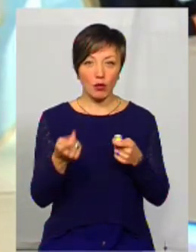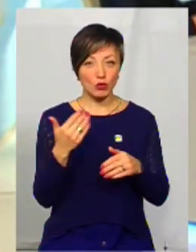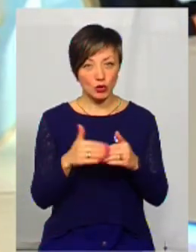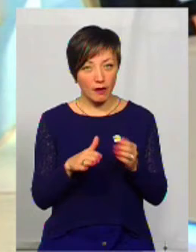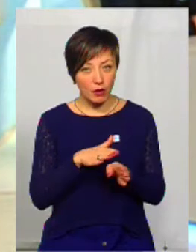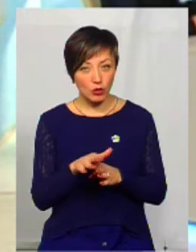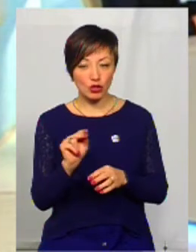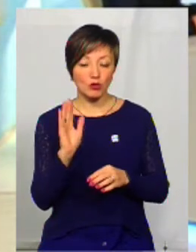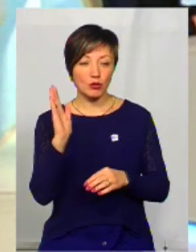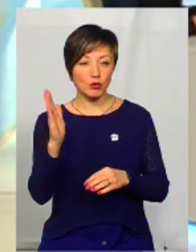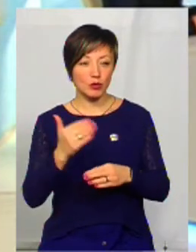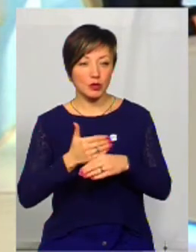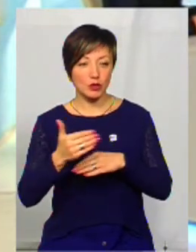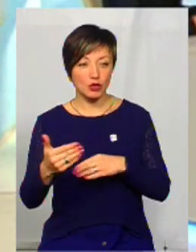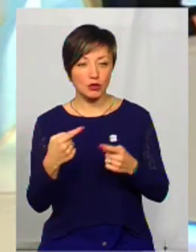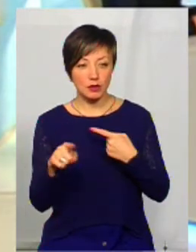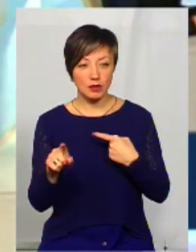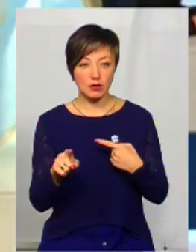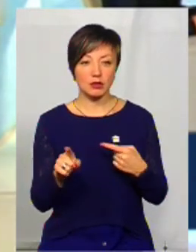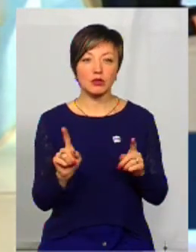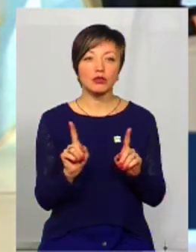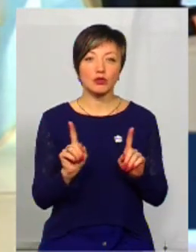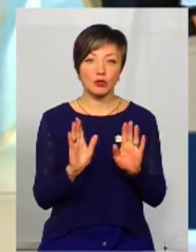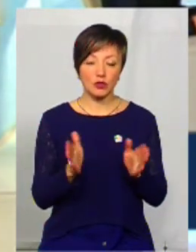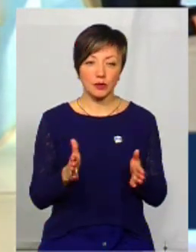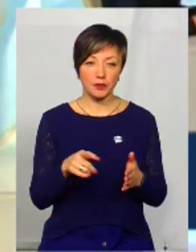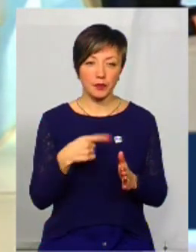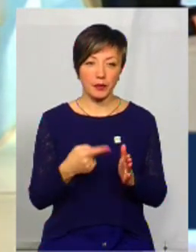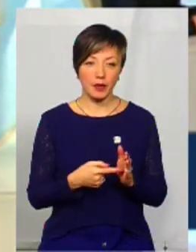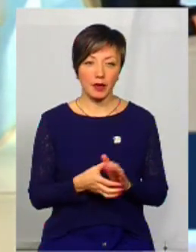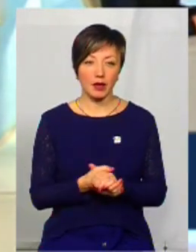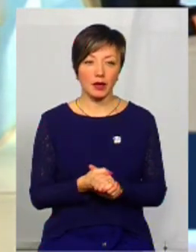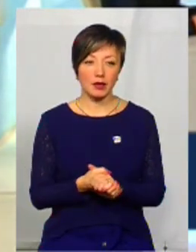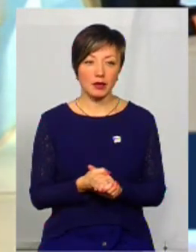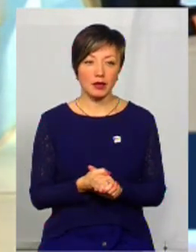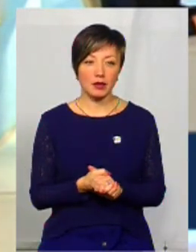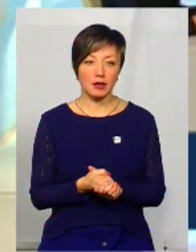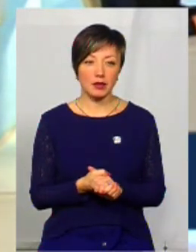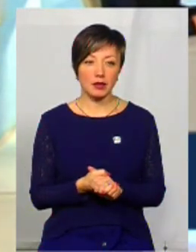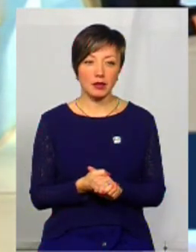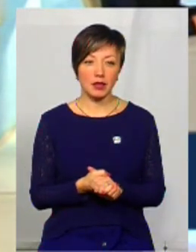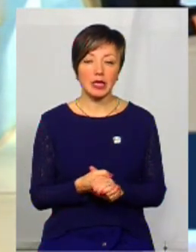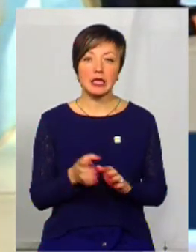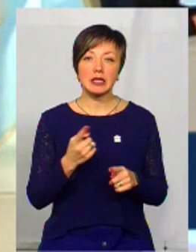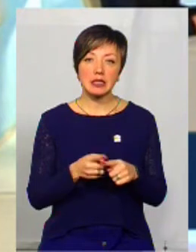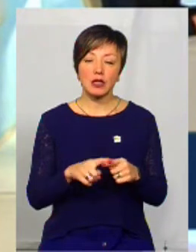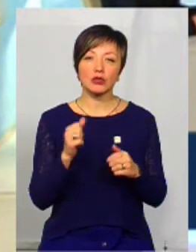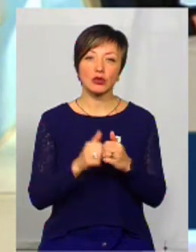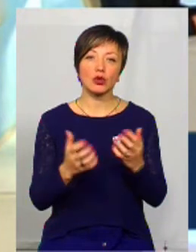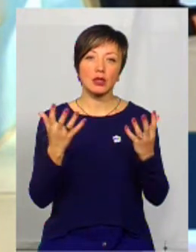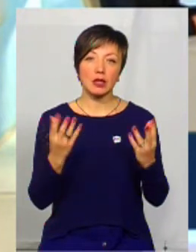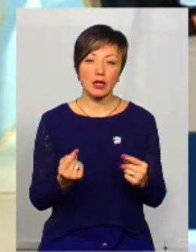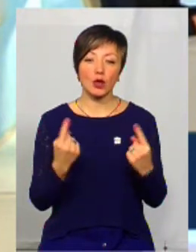вже робить, чи вони будуть дещо відрізнятися? Якщо так, то в яких місцях? Скажімо так, це щоденна рутинна